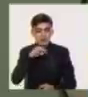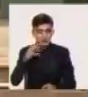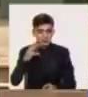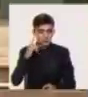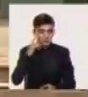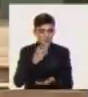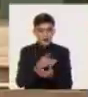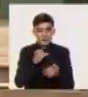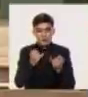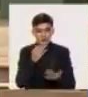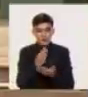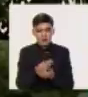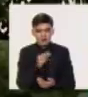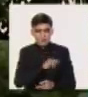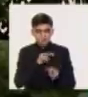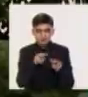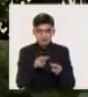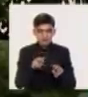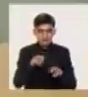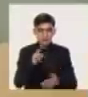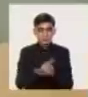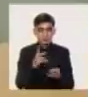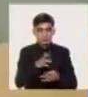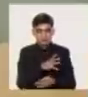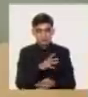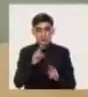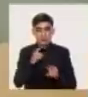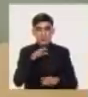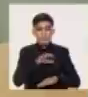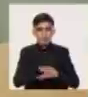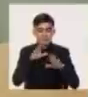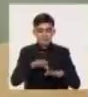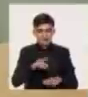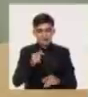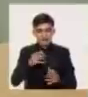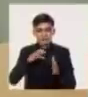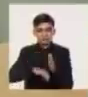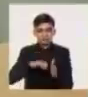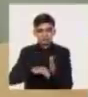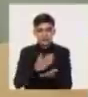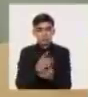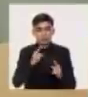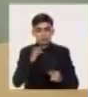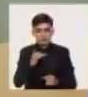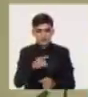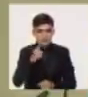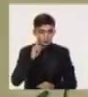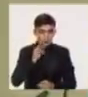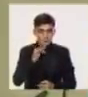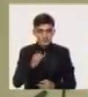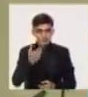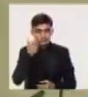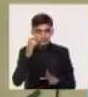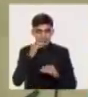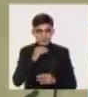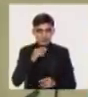плохо справляется со своей надзорной функцией. Почему деньги из банка выводятся? Потому что так выгоднее, так прибыльнее. Даже если